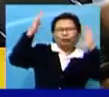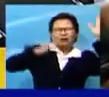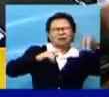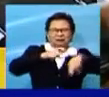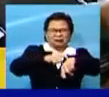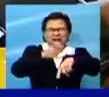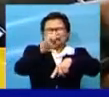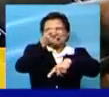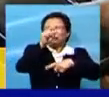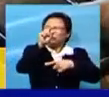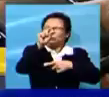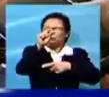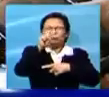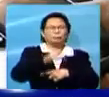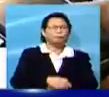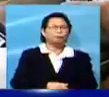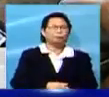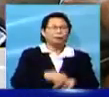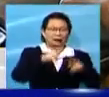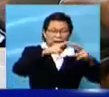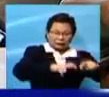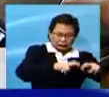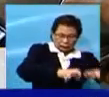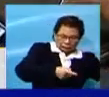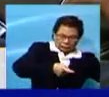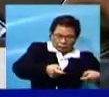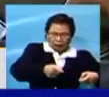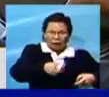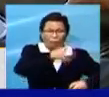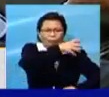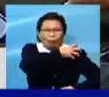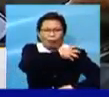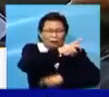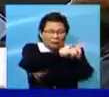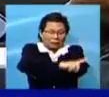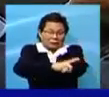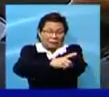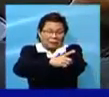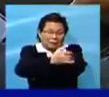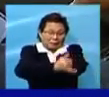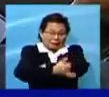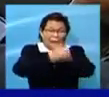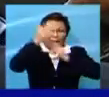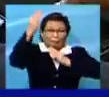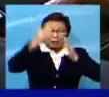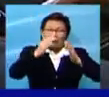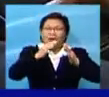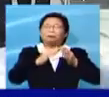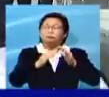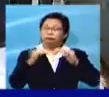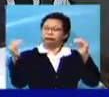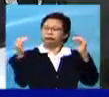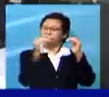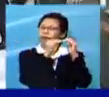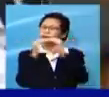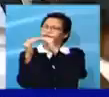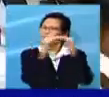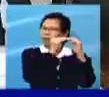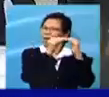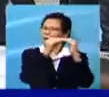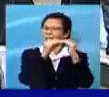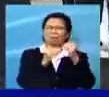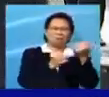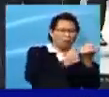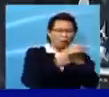soon. Beliau yakin siasatan yang dikendalikan pihak berkuasa di negara ini dibuat tanpa menyebelahi mana-mana pihak.